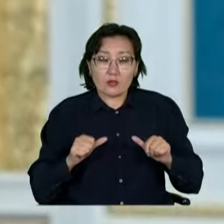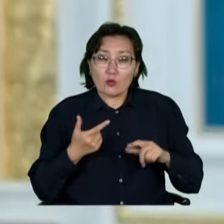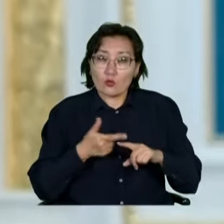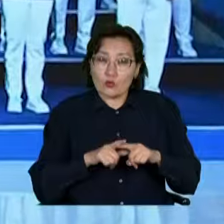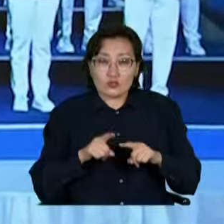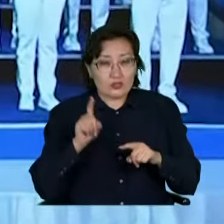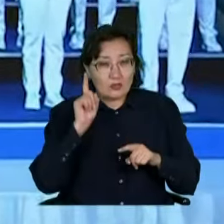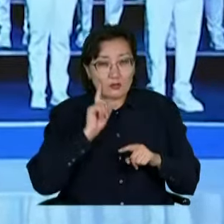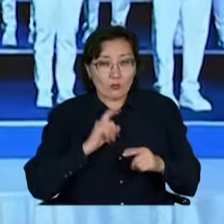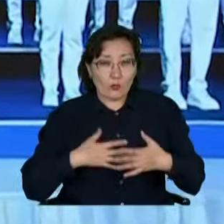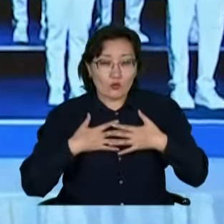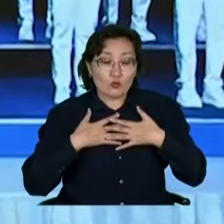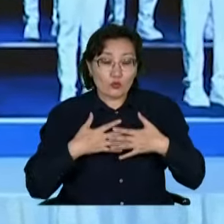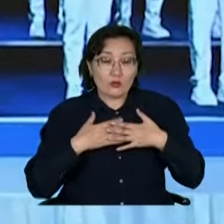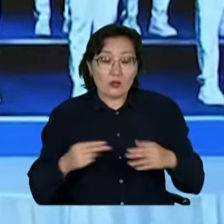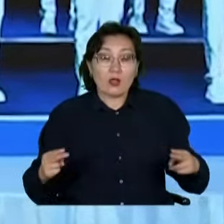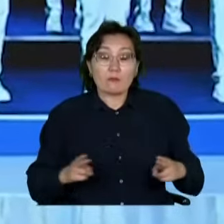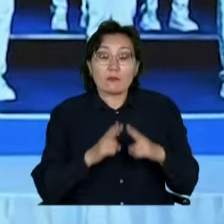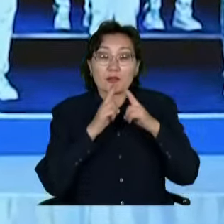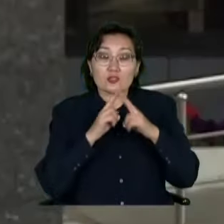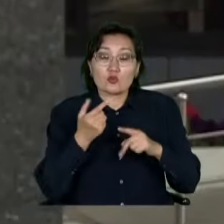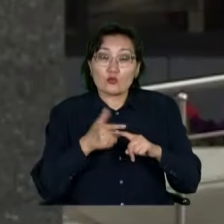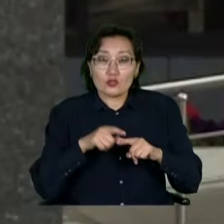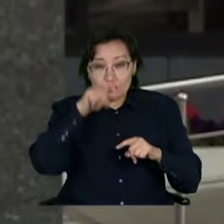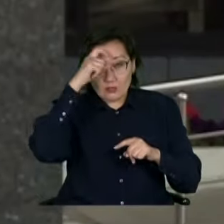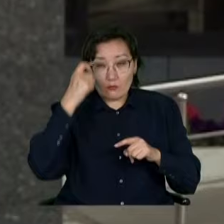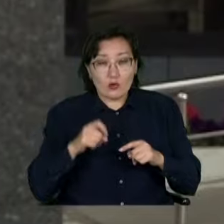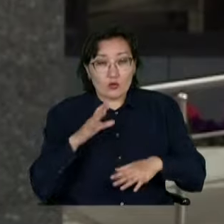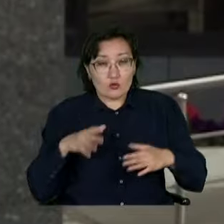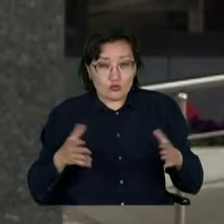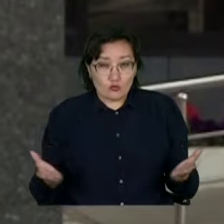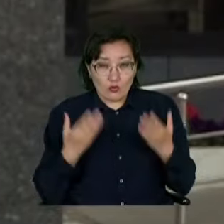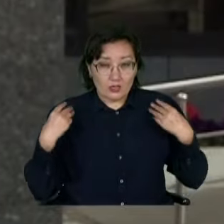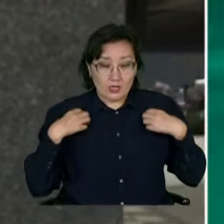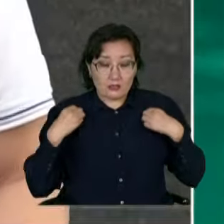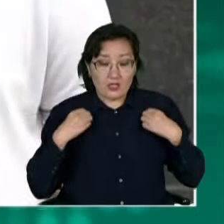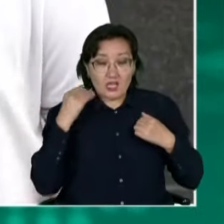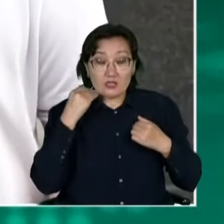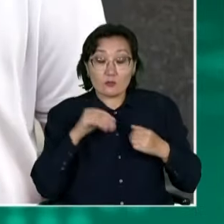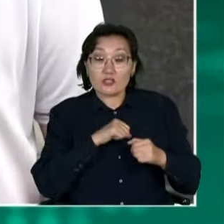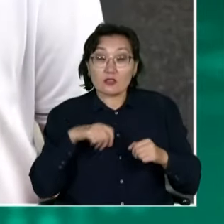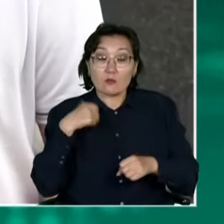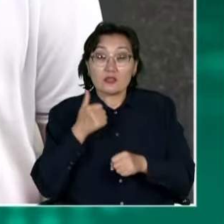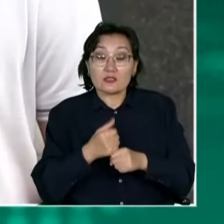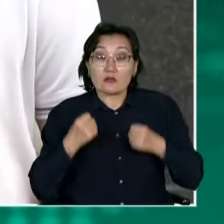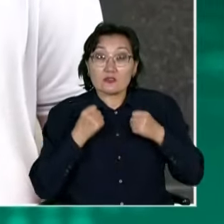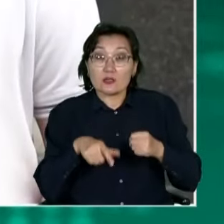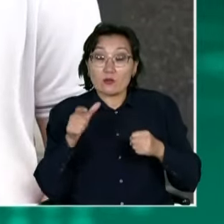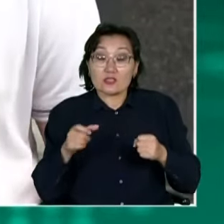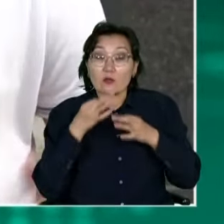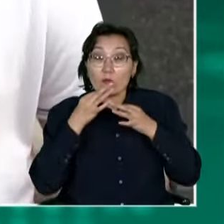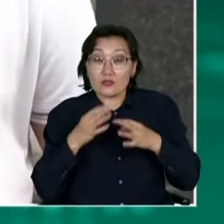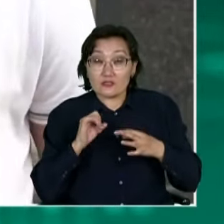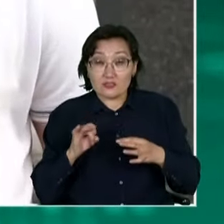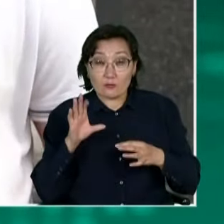очень удобная, дышащая. В Париже очень жарко, легкая, практичная, качественная. Самое главное, спортсменам понравилось. И